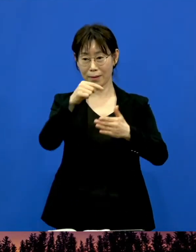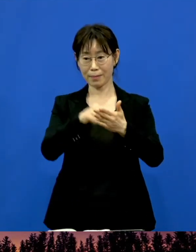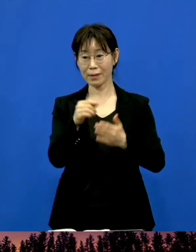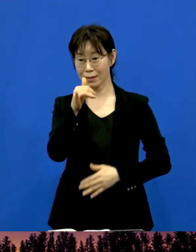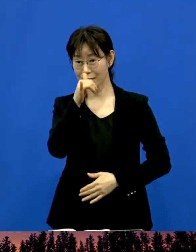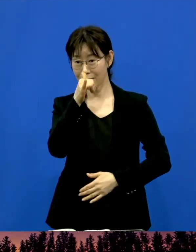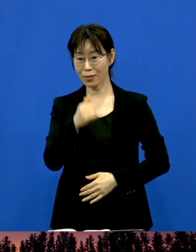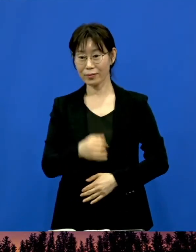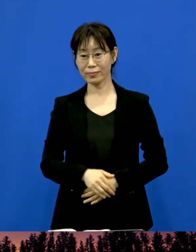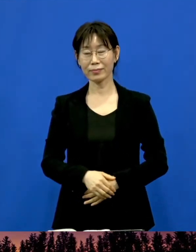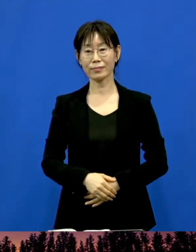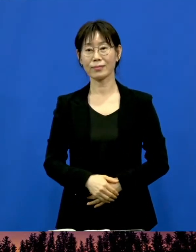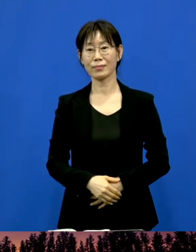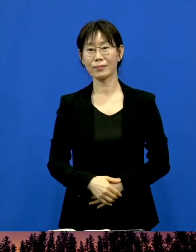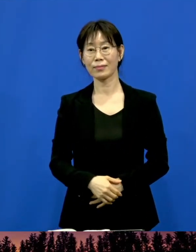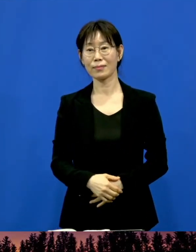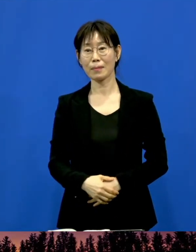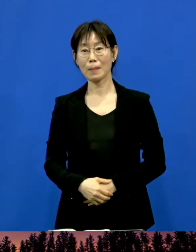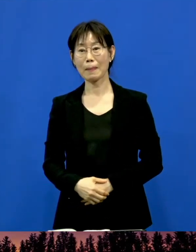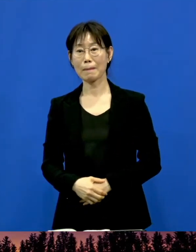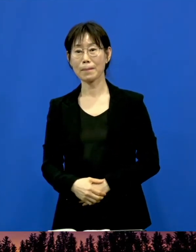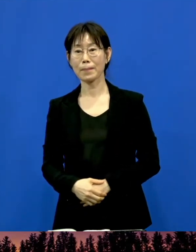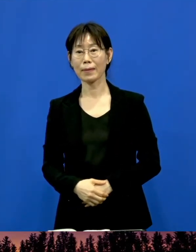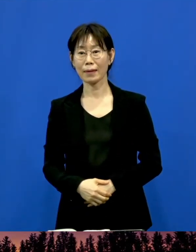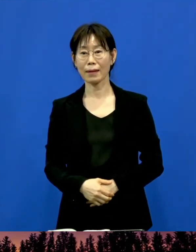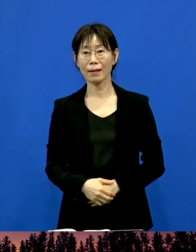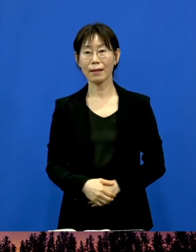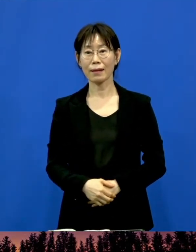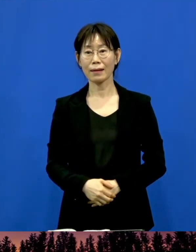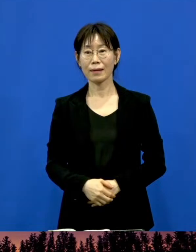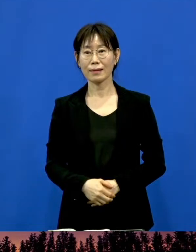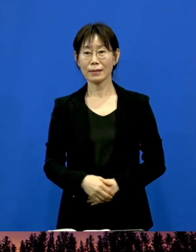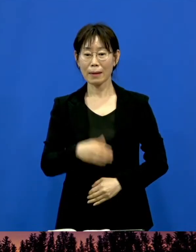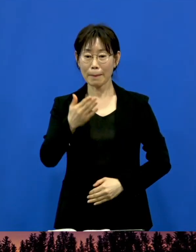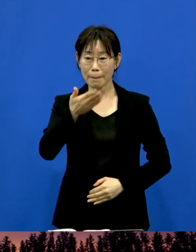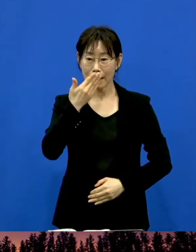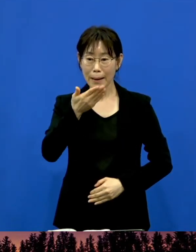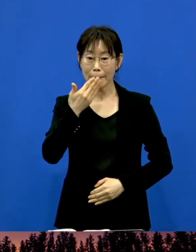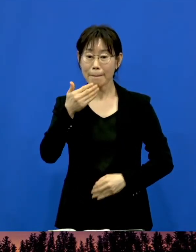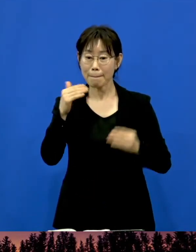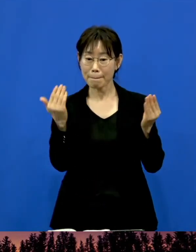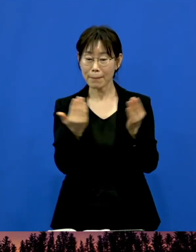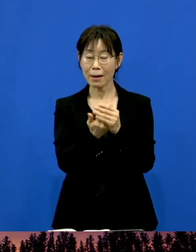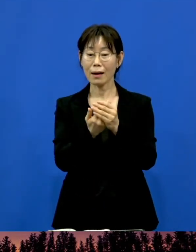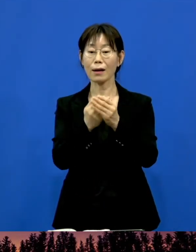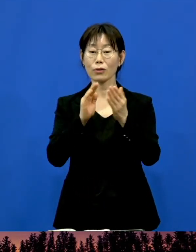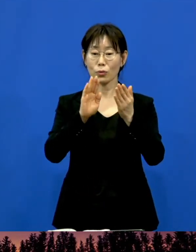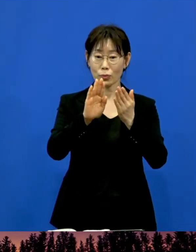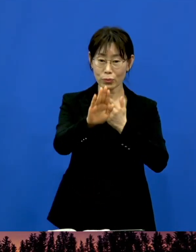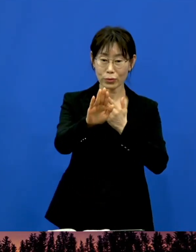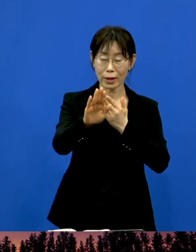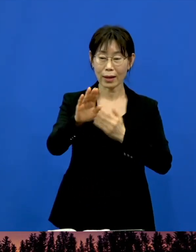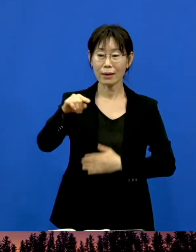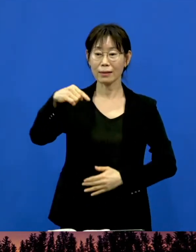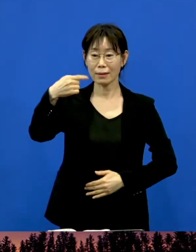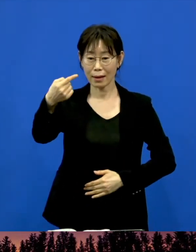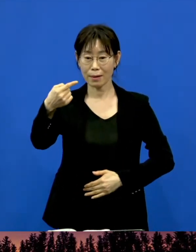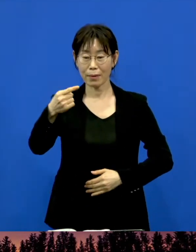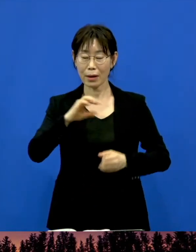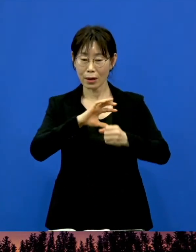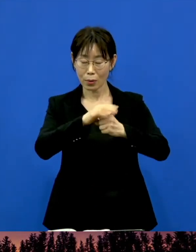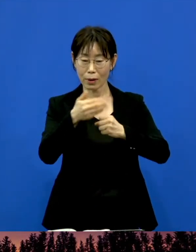옛날에 없던 욕구죠, 사실은. 새로운 욕구가 생긴 겁니다. 밥을 먹고 나서, 아니면 밥을 먹기 전에 이 커피를 마셔야